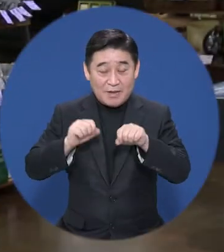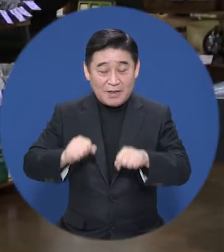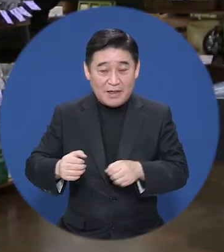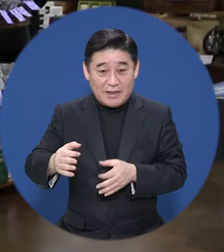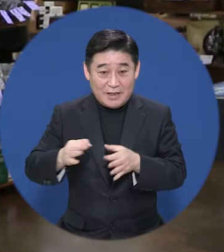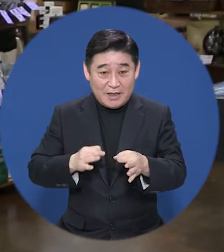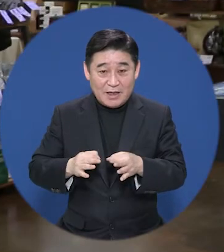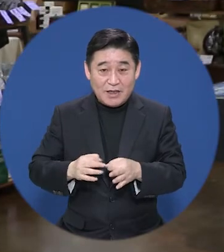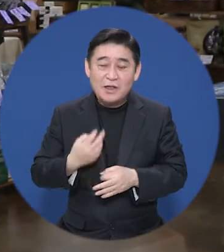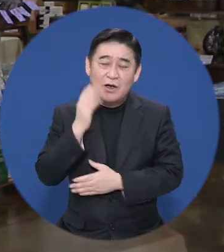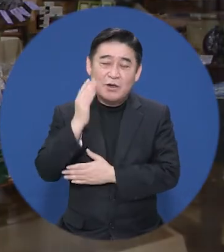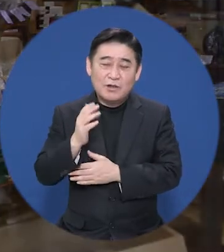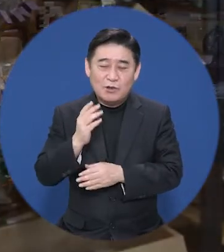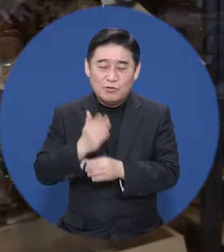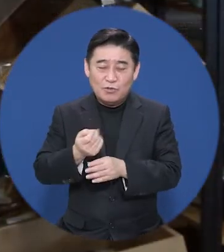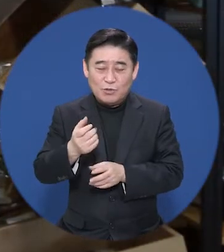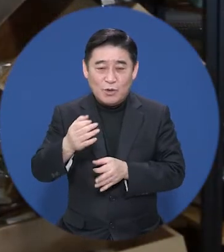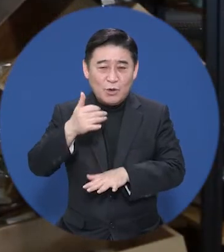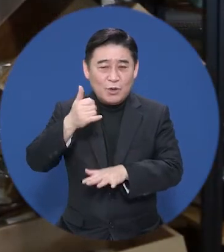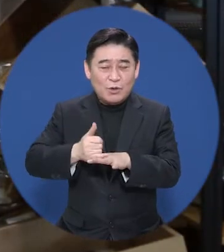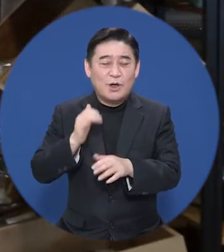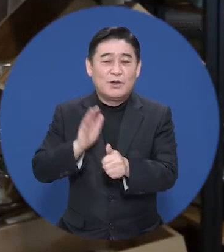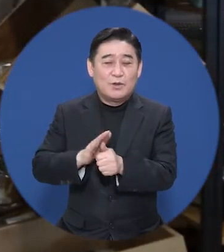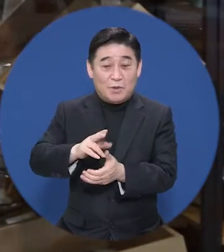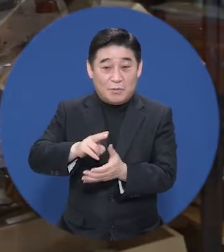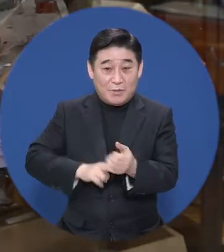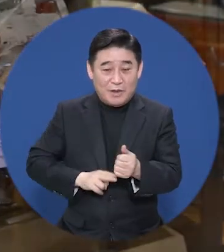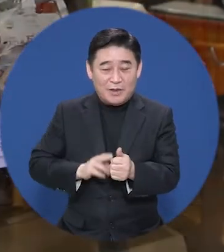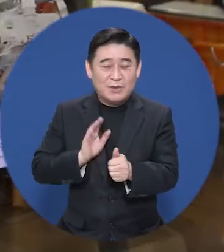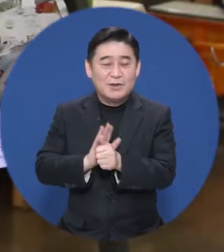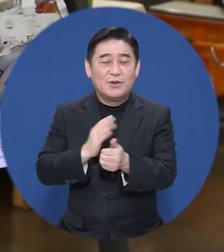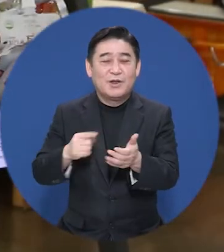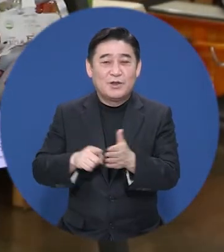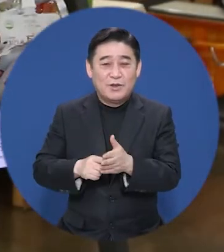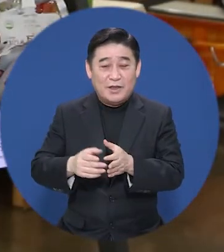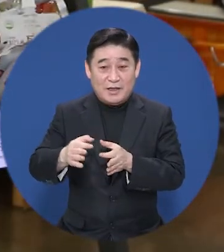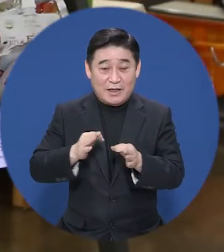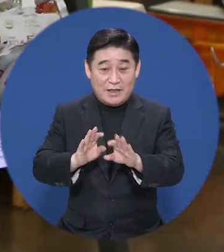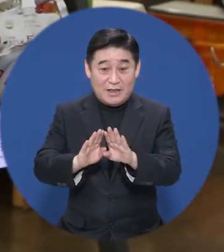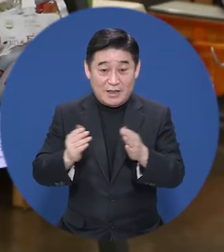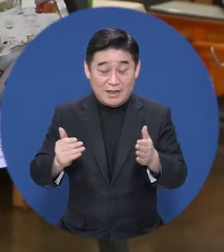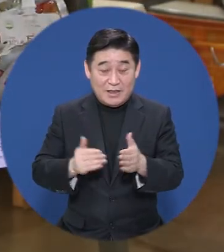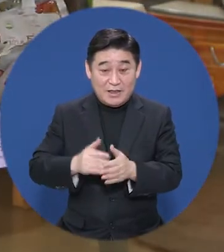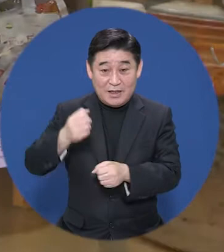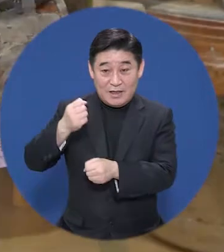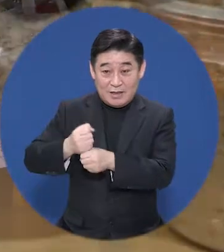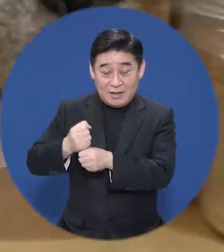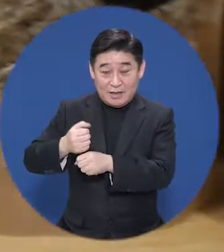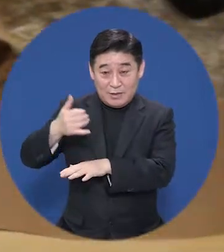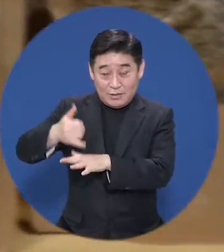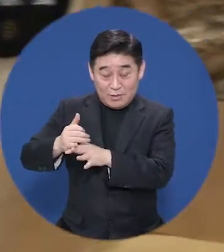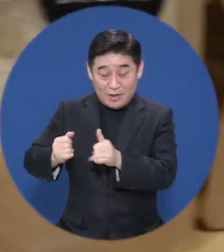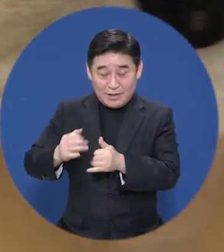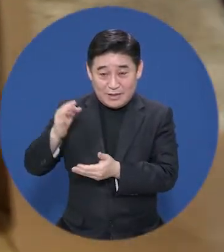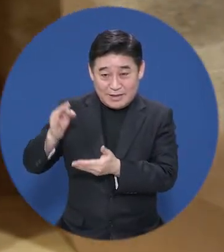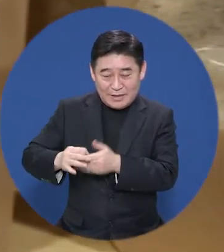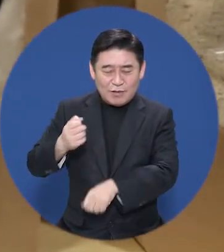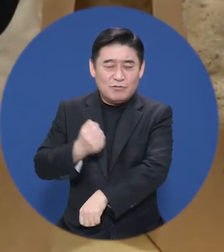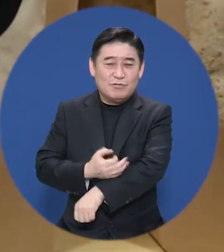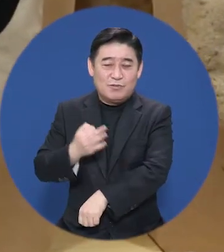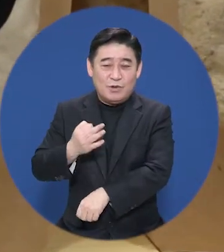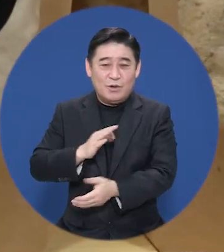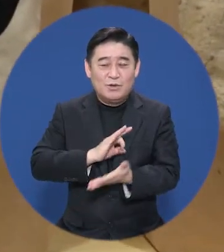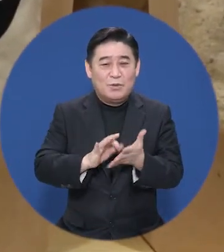서울시가 지역 중소농가를 돕고 판로를 지원하기 위해 세운 매장인데요. 생산자에게는 낮은 수수료를